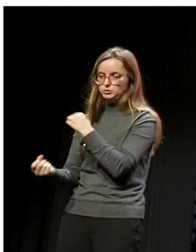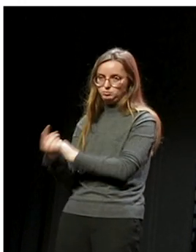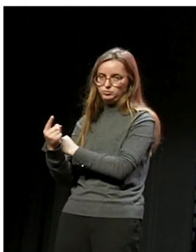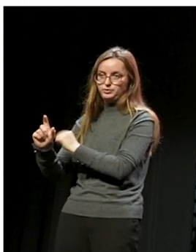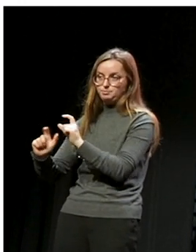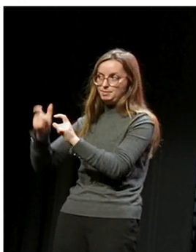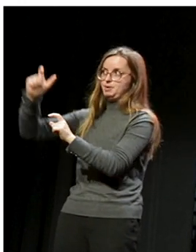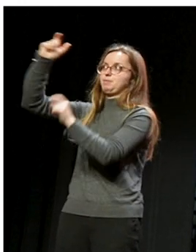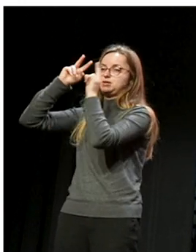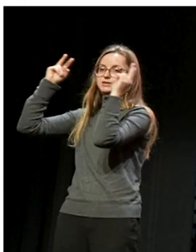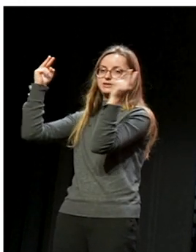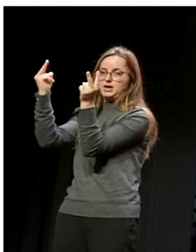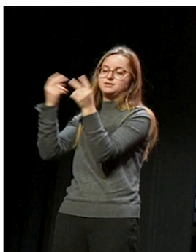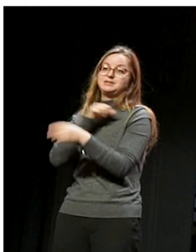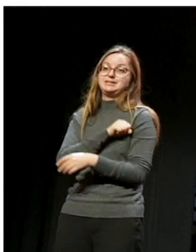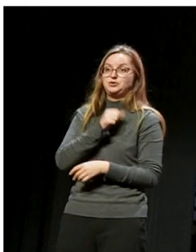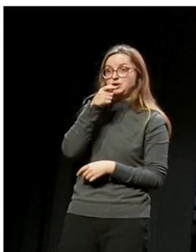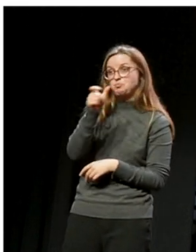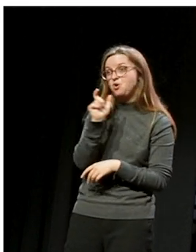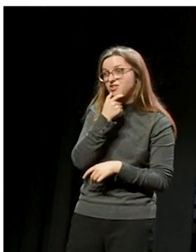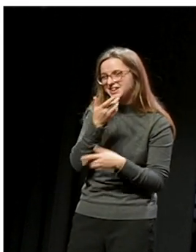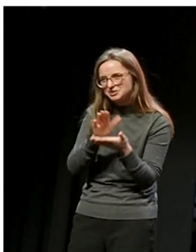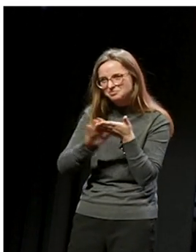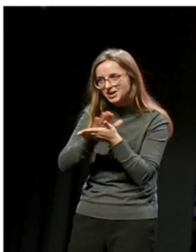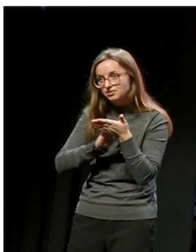learning, donc désolé, c'est des termes anglais, mais on n'a pas trop le choix.